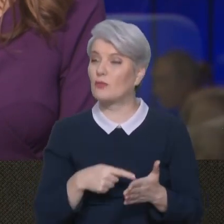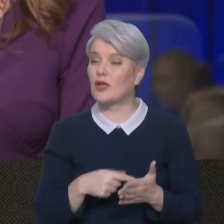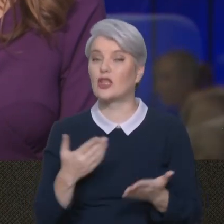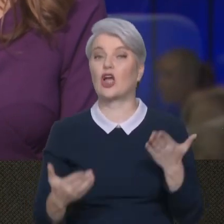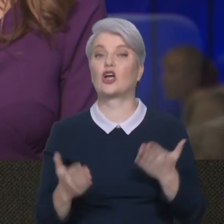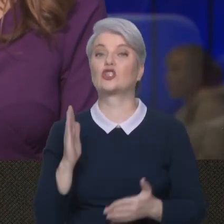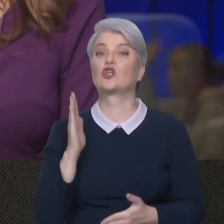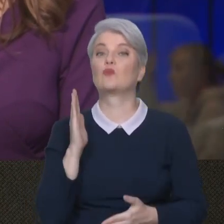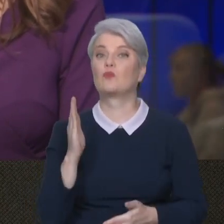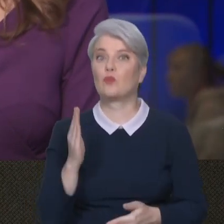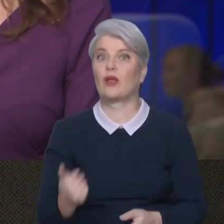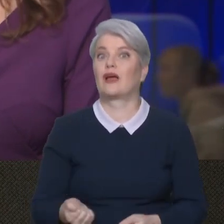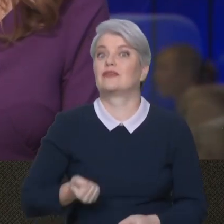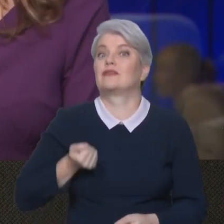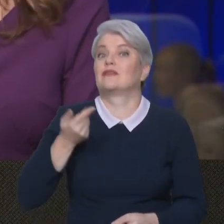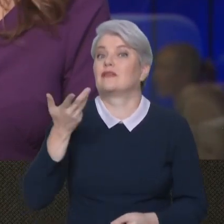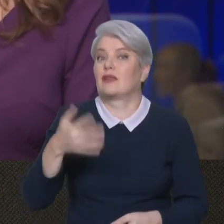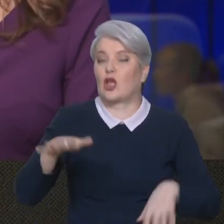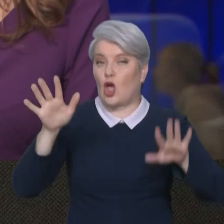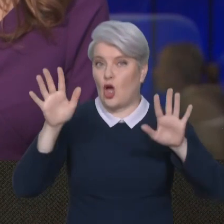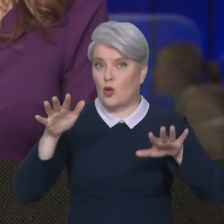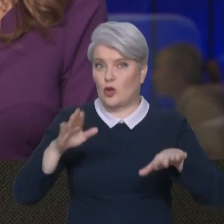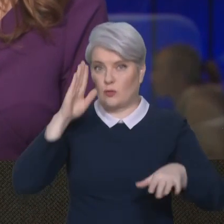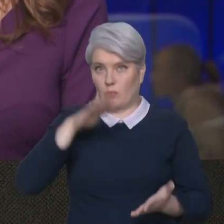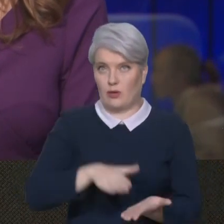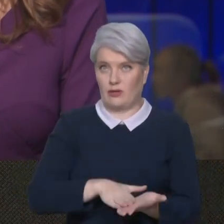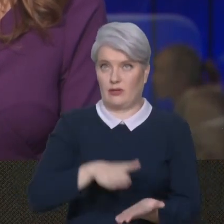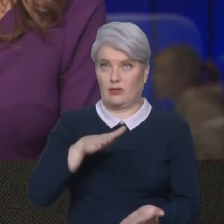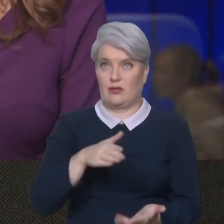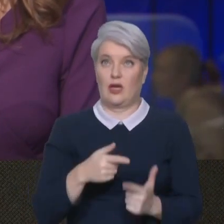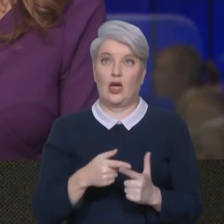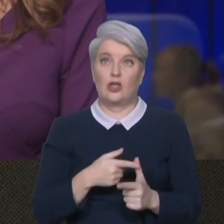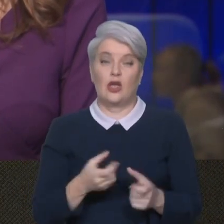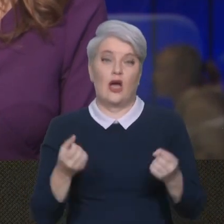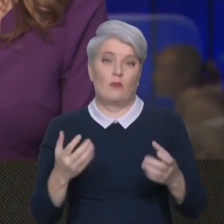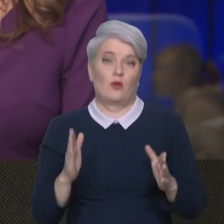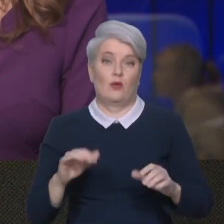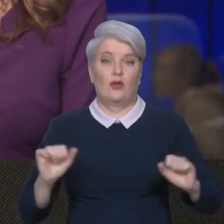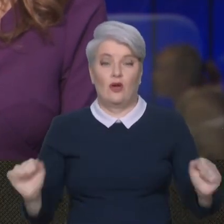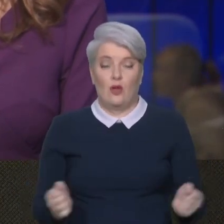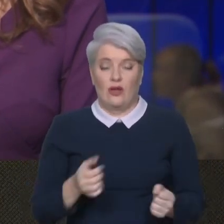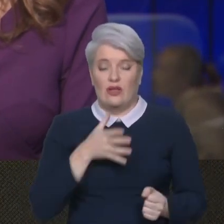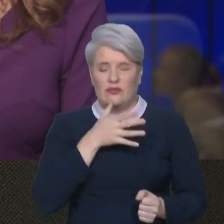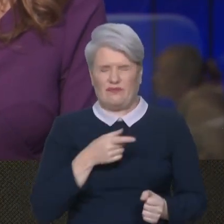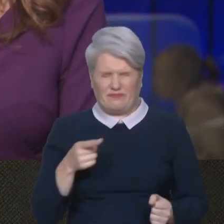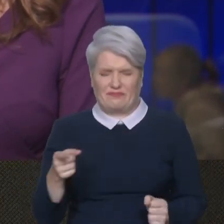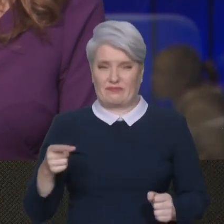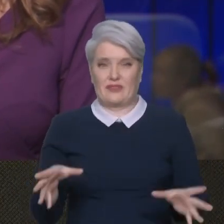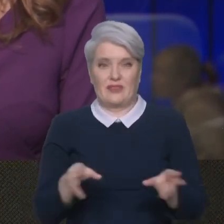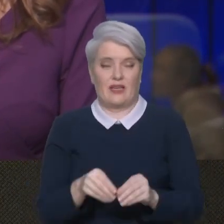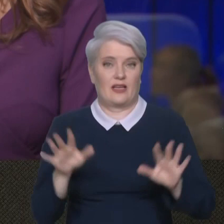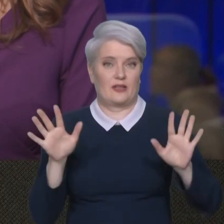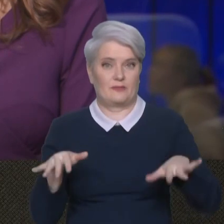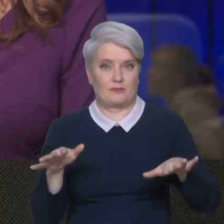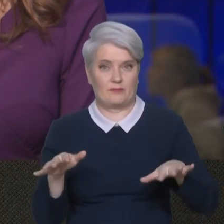буде стільки дощів, щоб аж так намокло. Чи все ж таки буде просто холодний період інколи з дощиками. Ну, а це,